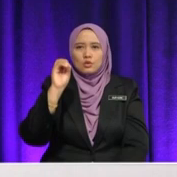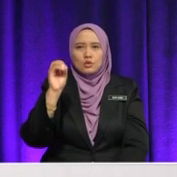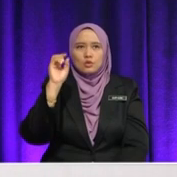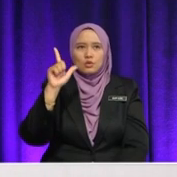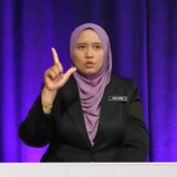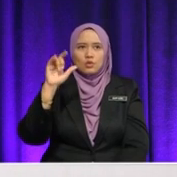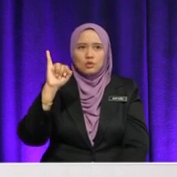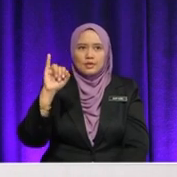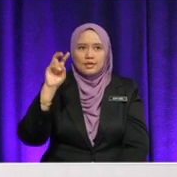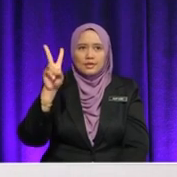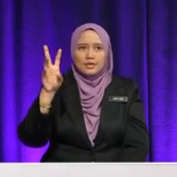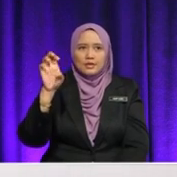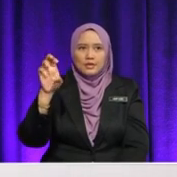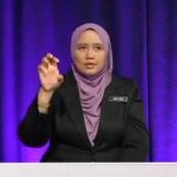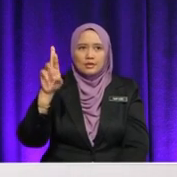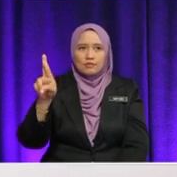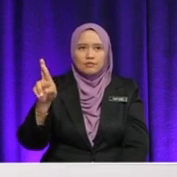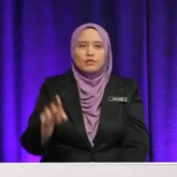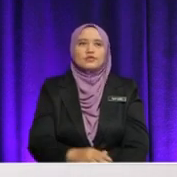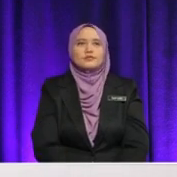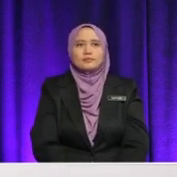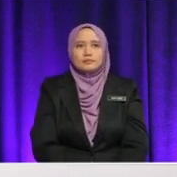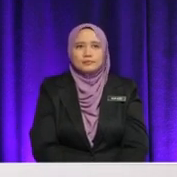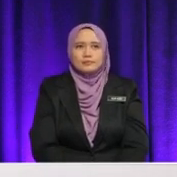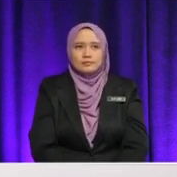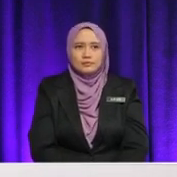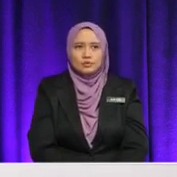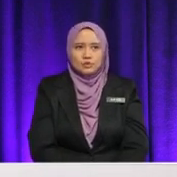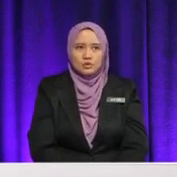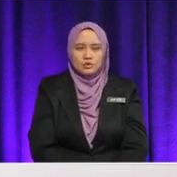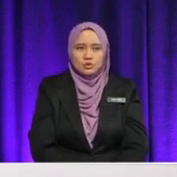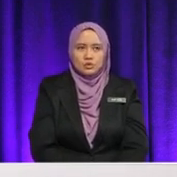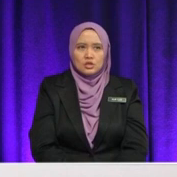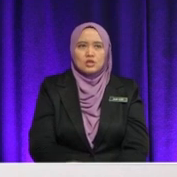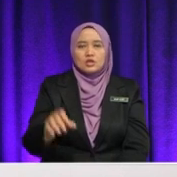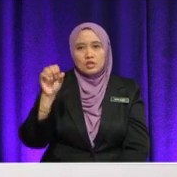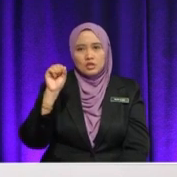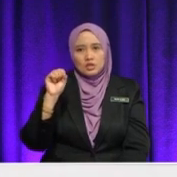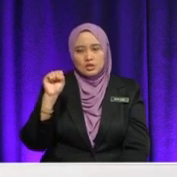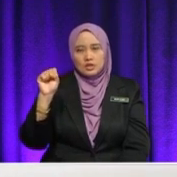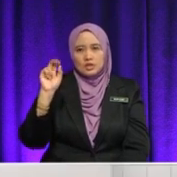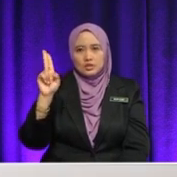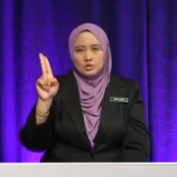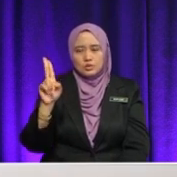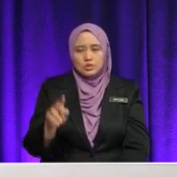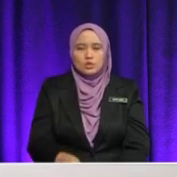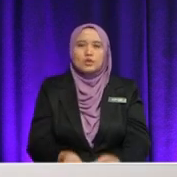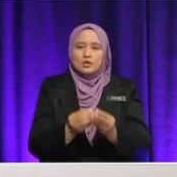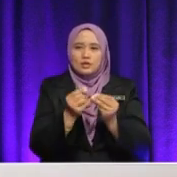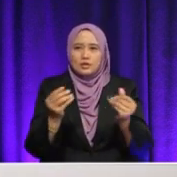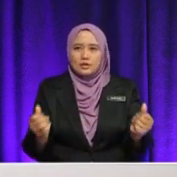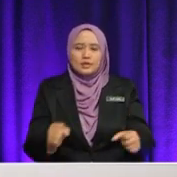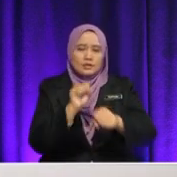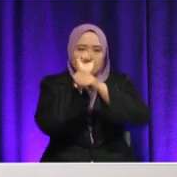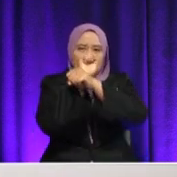Syekh tanah jajahan British Olive Hai alright I'm like ini adalah seksi usul tanah jajahan British untuk makluman akumal